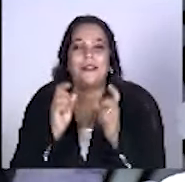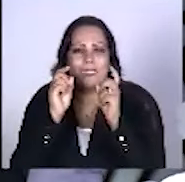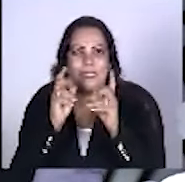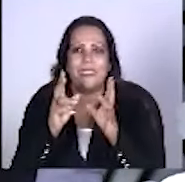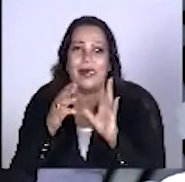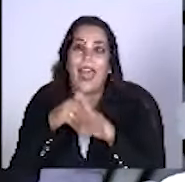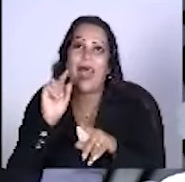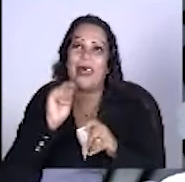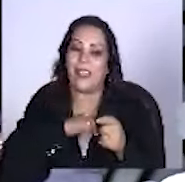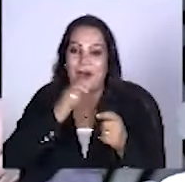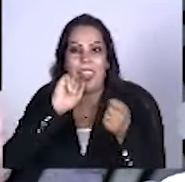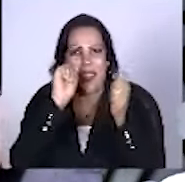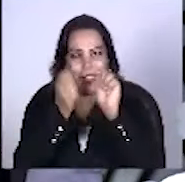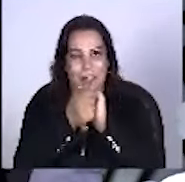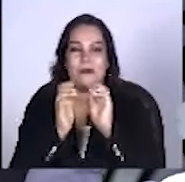هختلف النهارده.